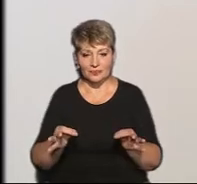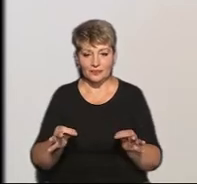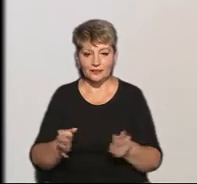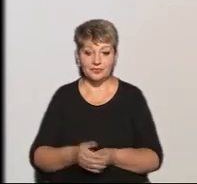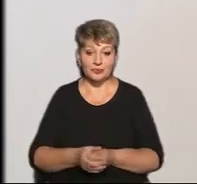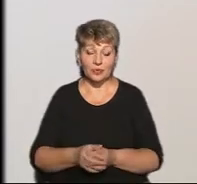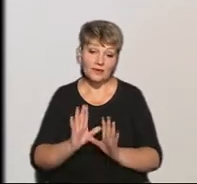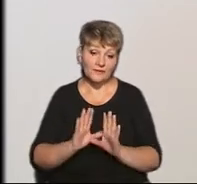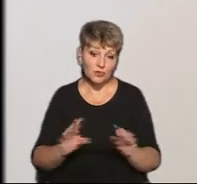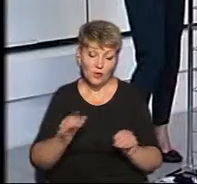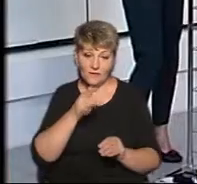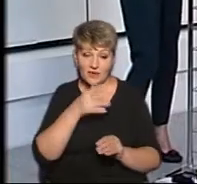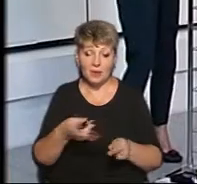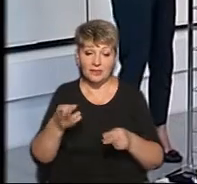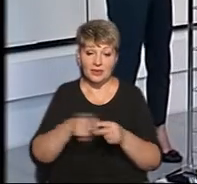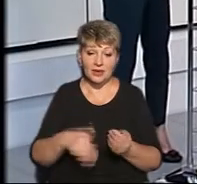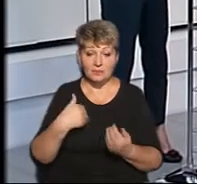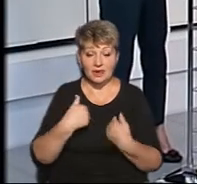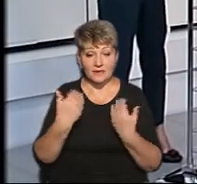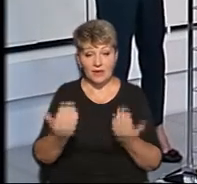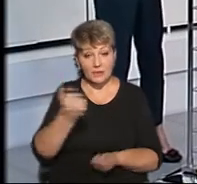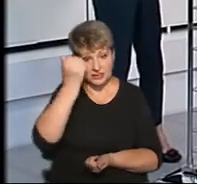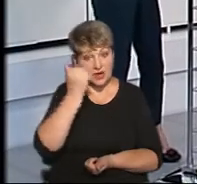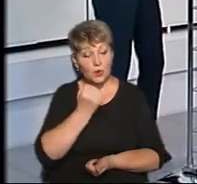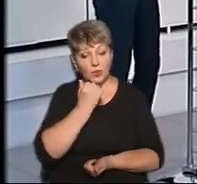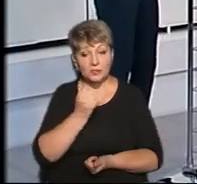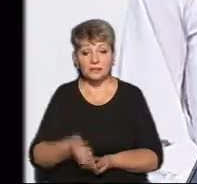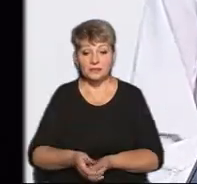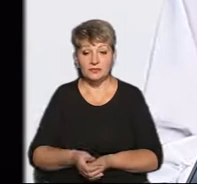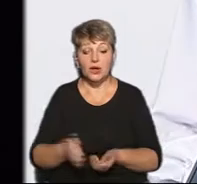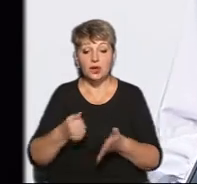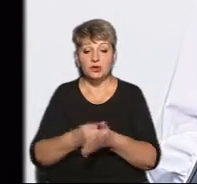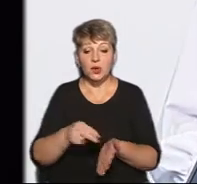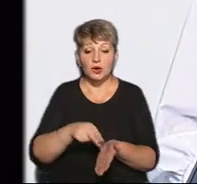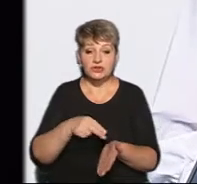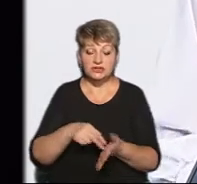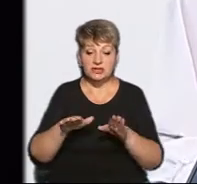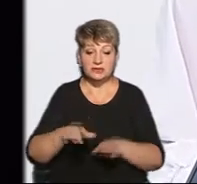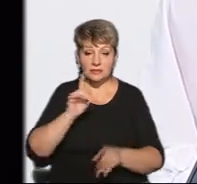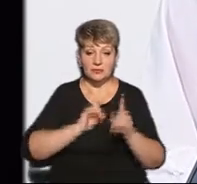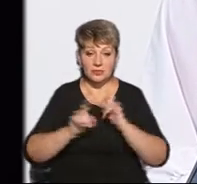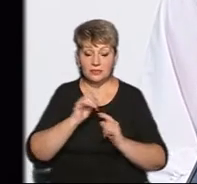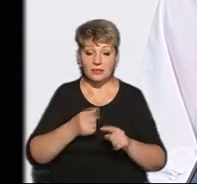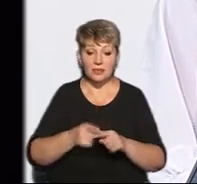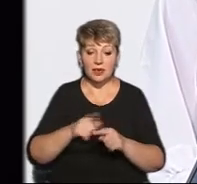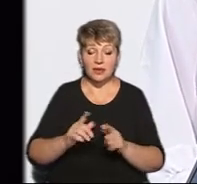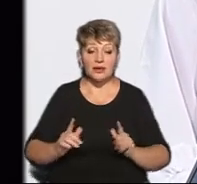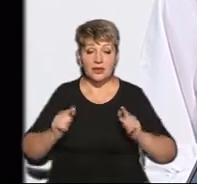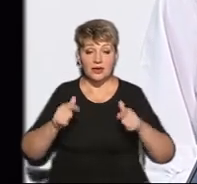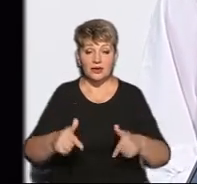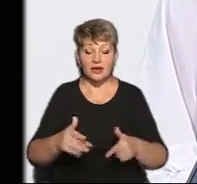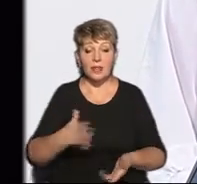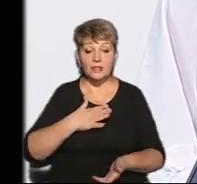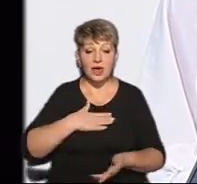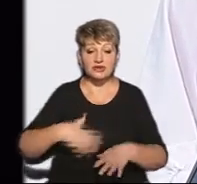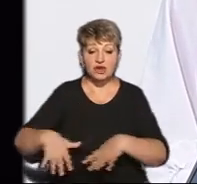На цьому час вичерпано. Я вам дякую. Дякую вам. До Черкаської міської ради балотуються представники політичної партії